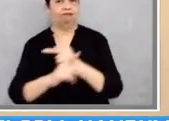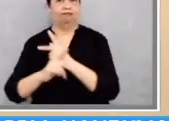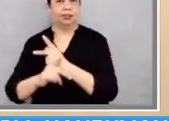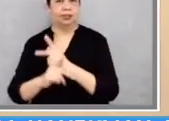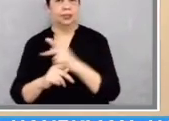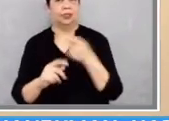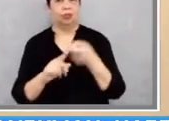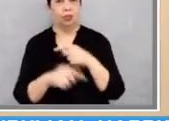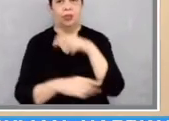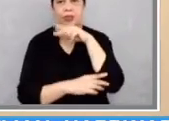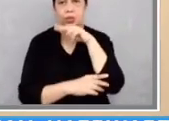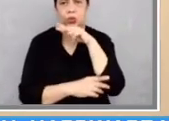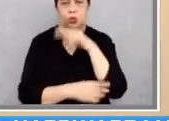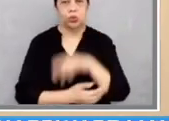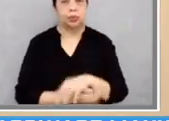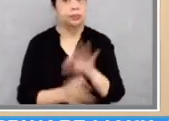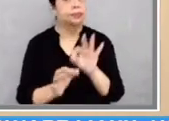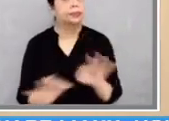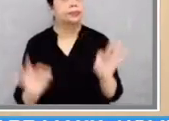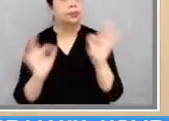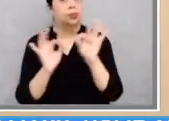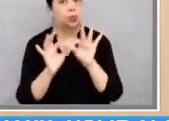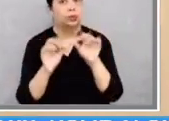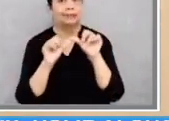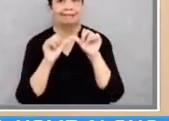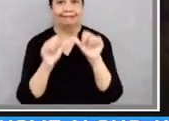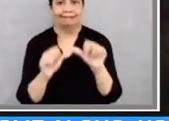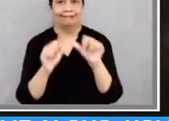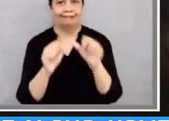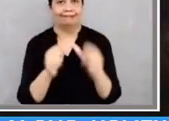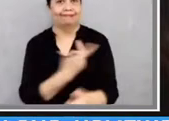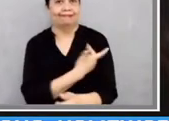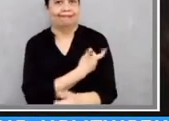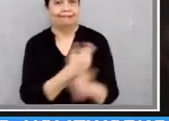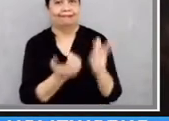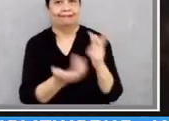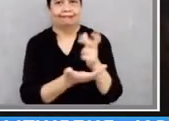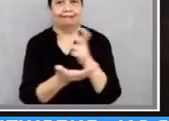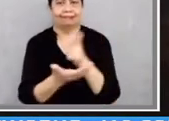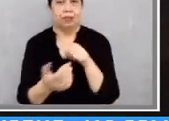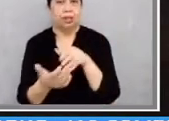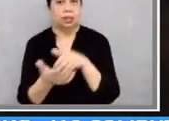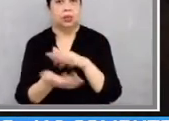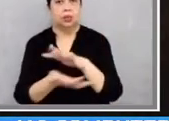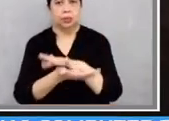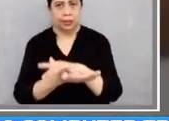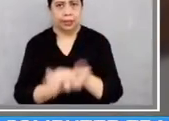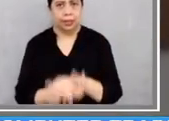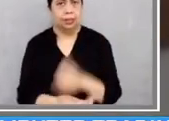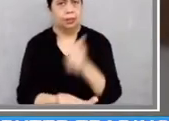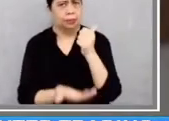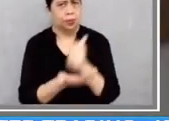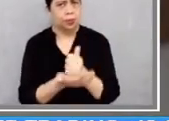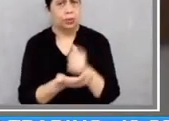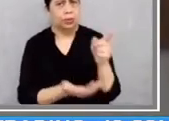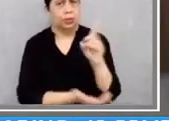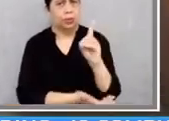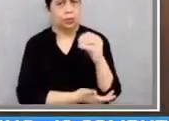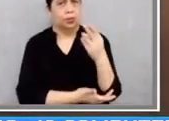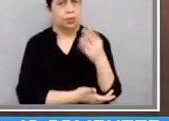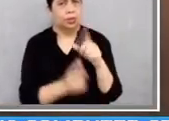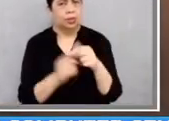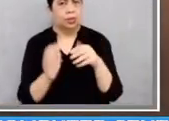virus. Ang mahalaga raw ay tuloy-tuloy ang bakunahan kontra COVID-19. Aprobado na raw ng DOH ang